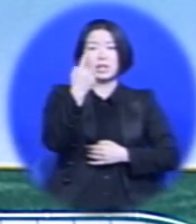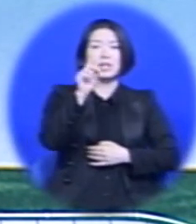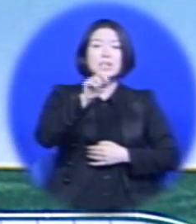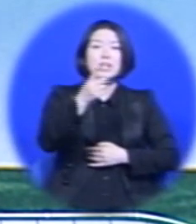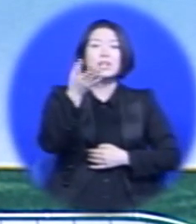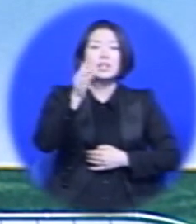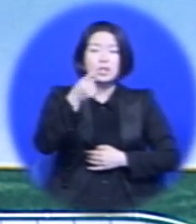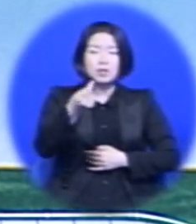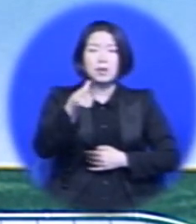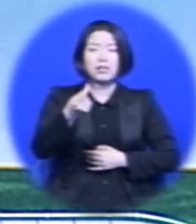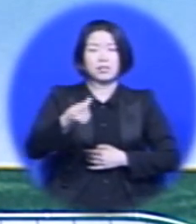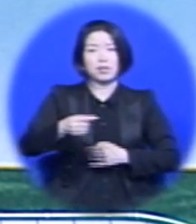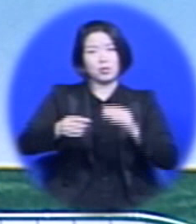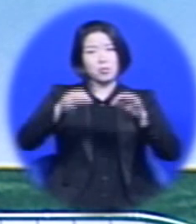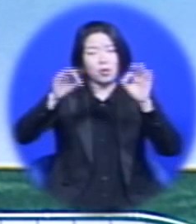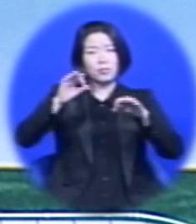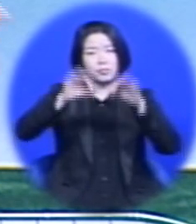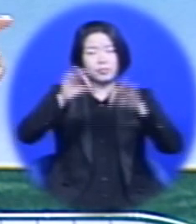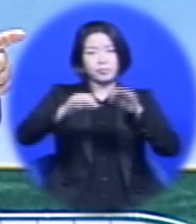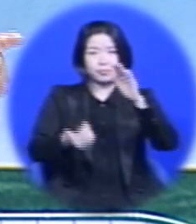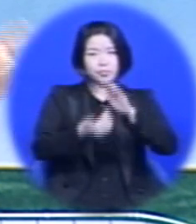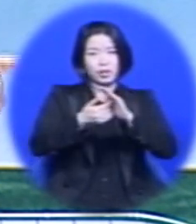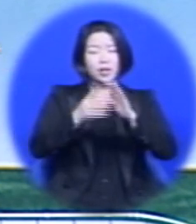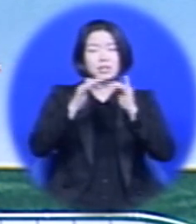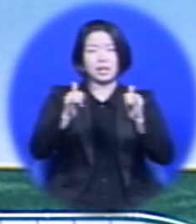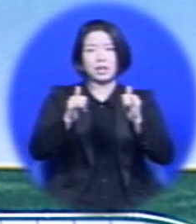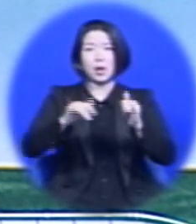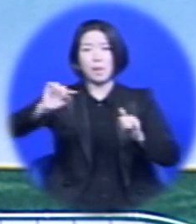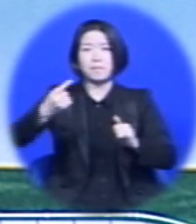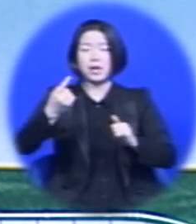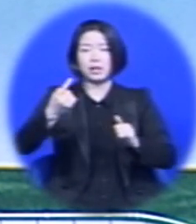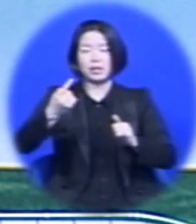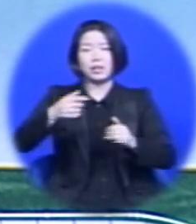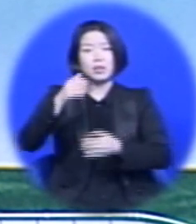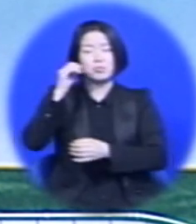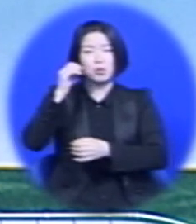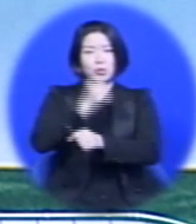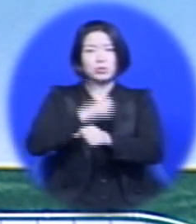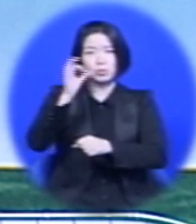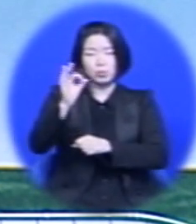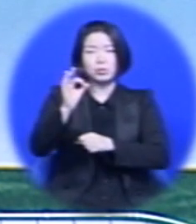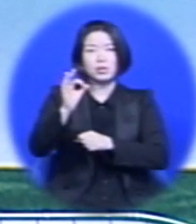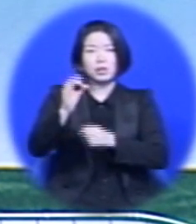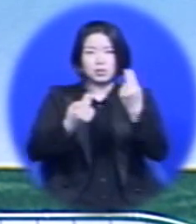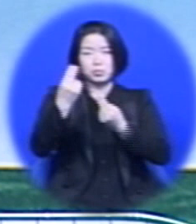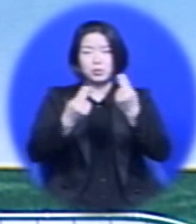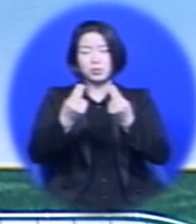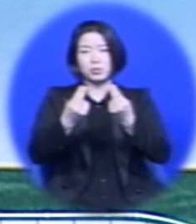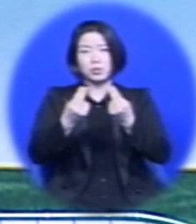탄 받은자가대 온 빚진 자를 용서 못 해 준 비유를 예수님이 말씀하셨지